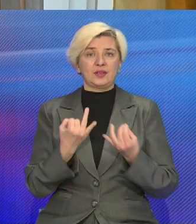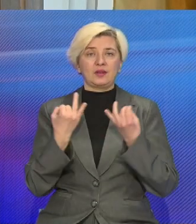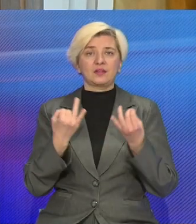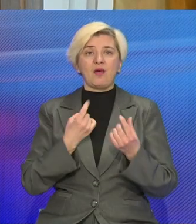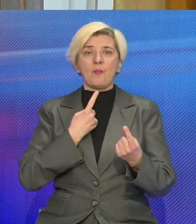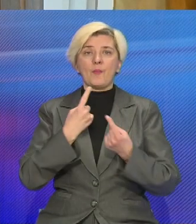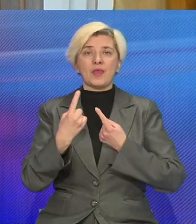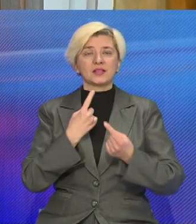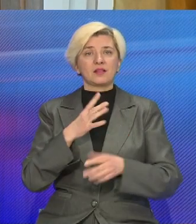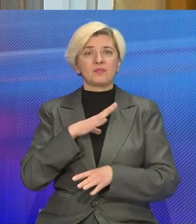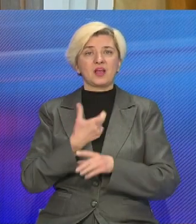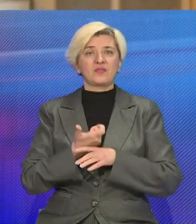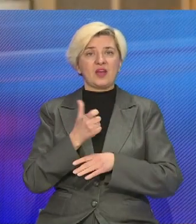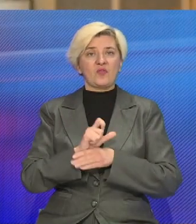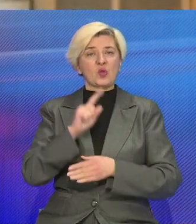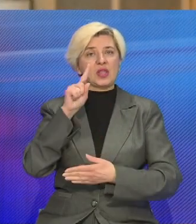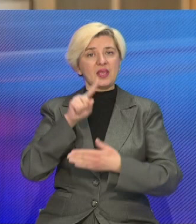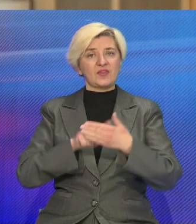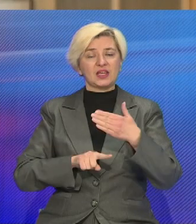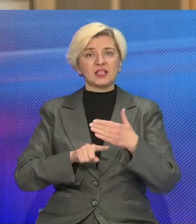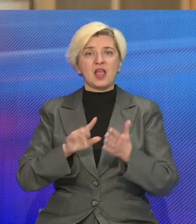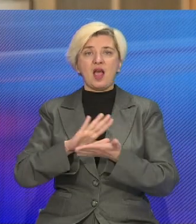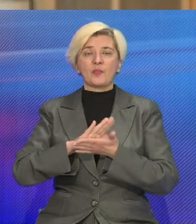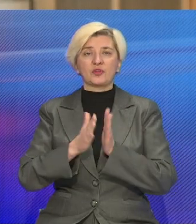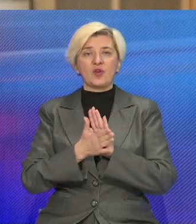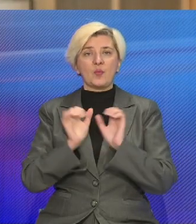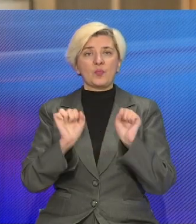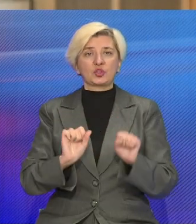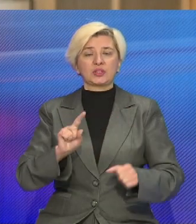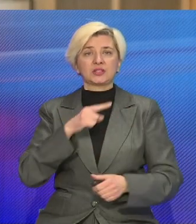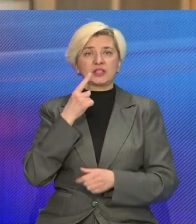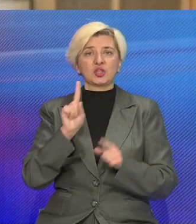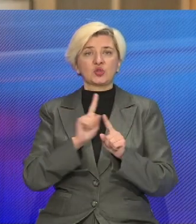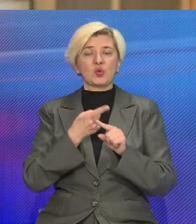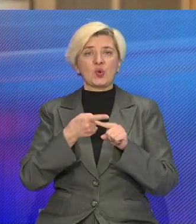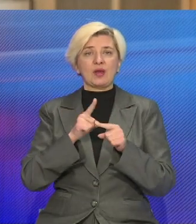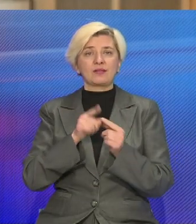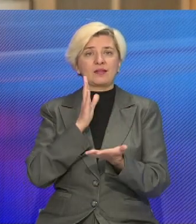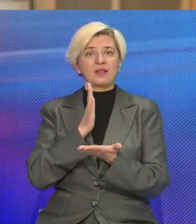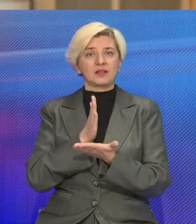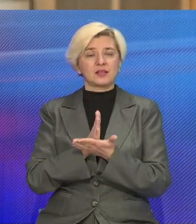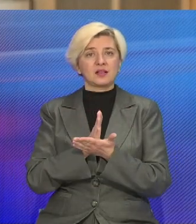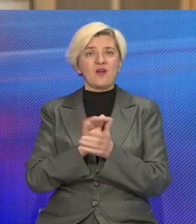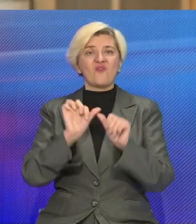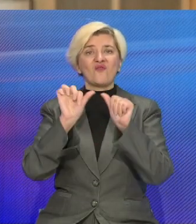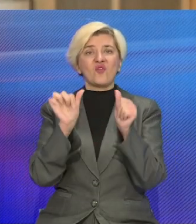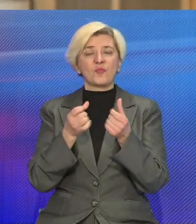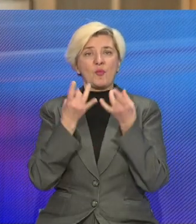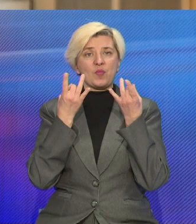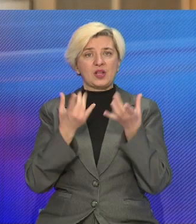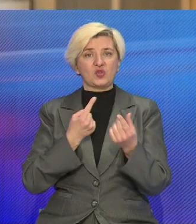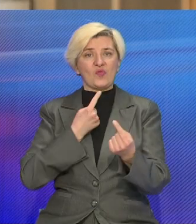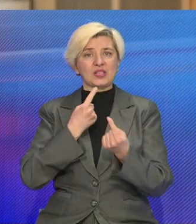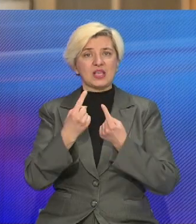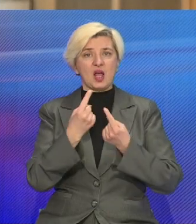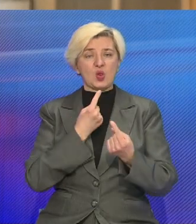в довольно доверительной обстановке. Можно сказать, что это носило форму простого диалога. Но